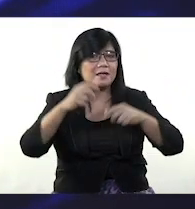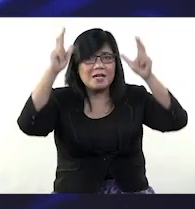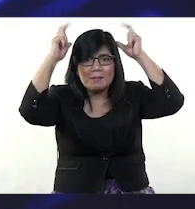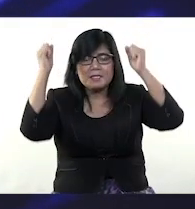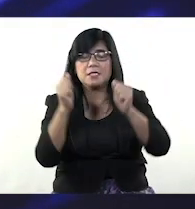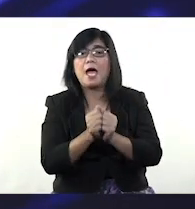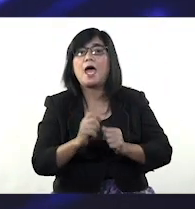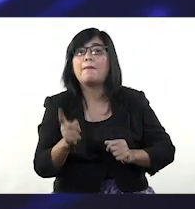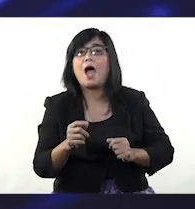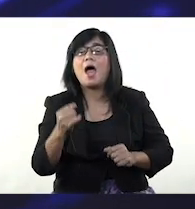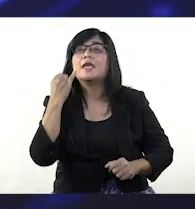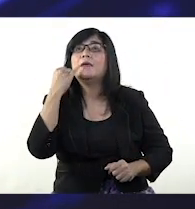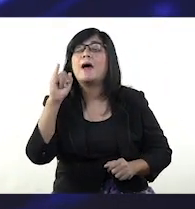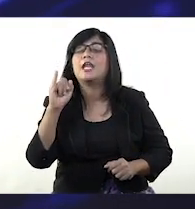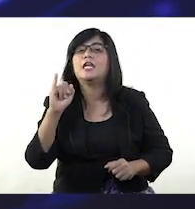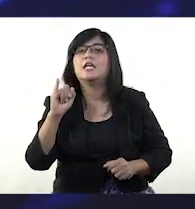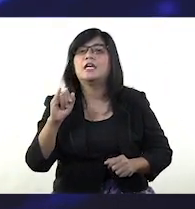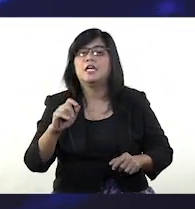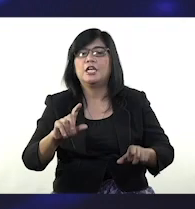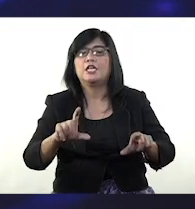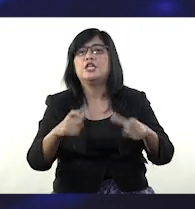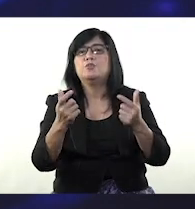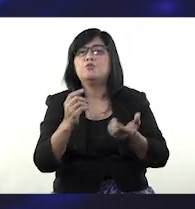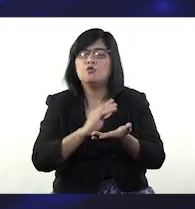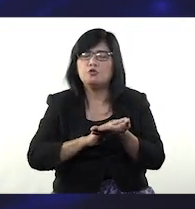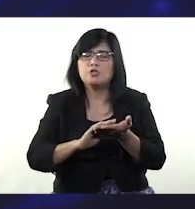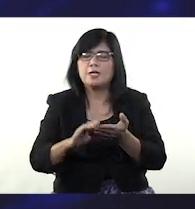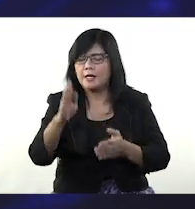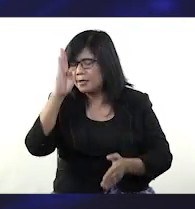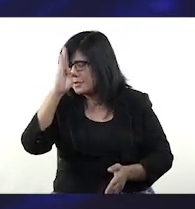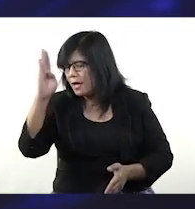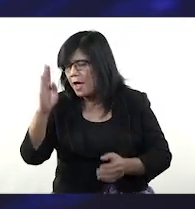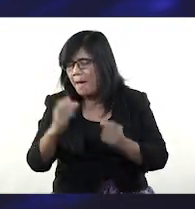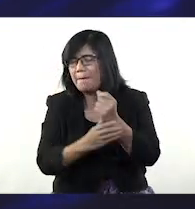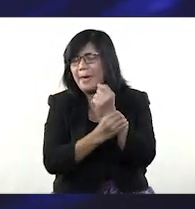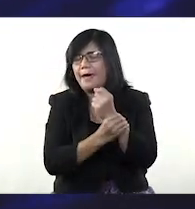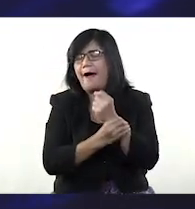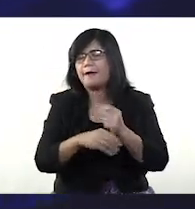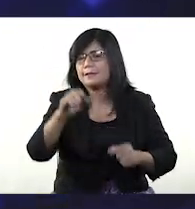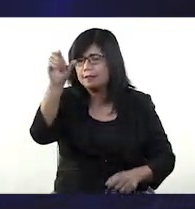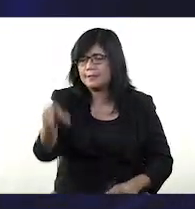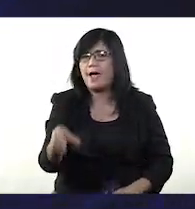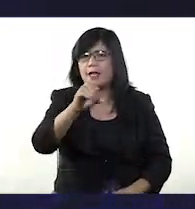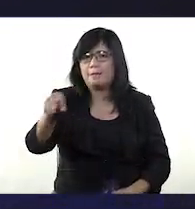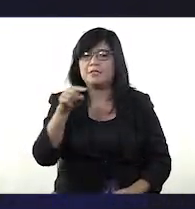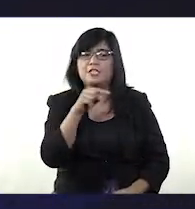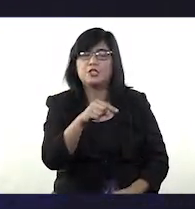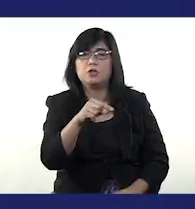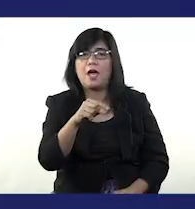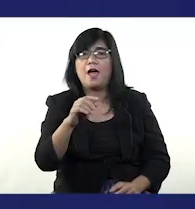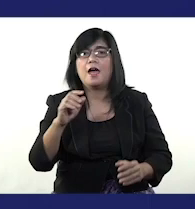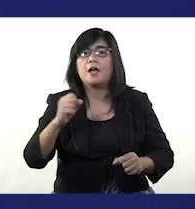iman hidup kudus dan kesetiaan kita pegang Salib dari situlah kekuatan kemenangan kita alleluya